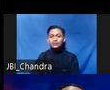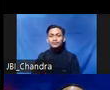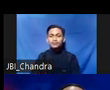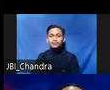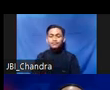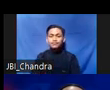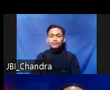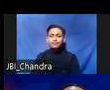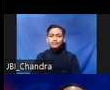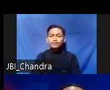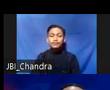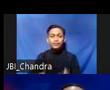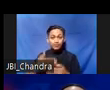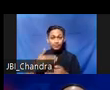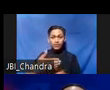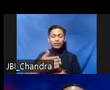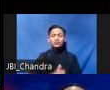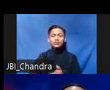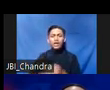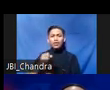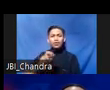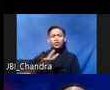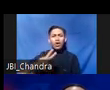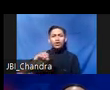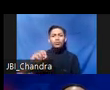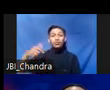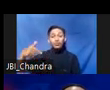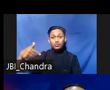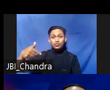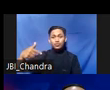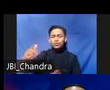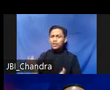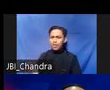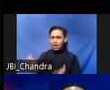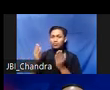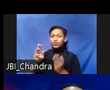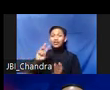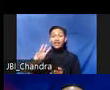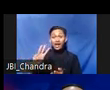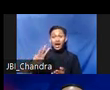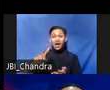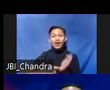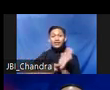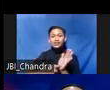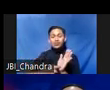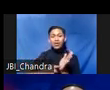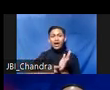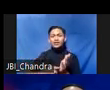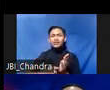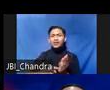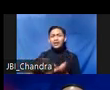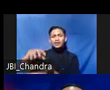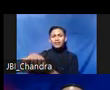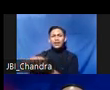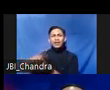berarti untuk mendeley tahun 2007 itu didirikan ya oleh tiga mahasiswa-mahasiswa S3 di Jerman tahun 2008